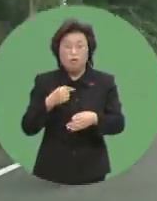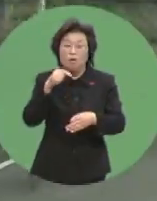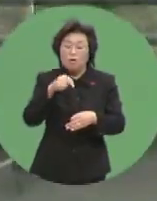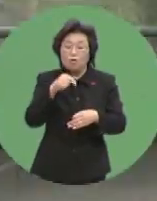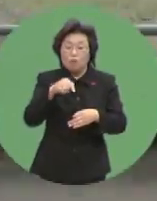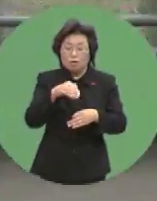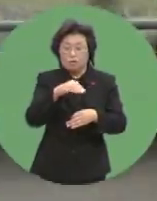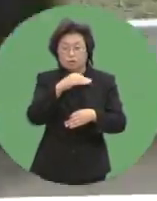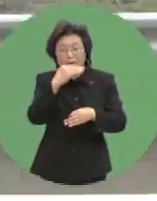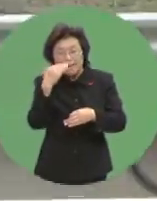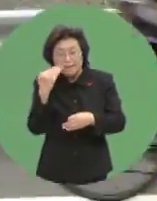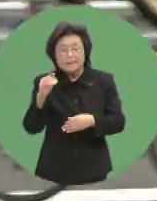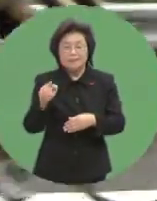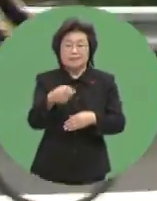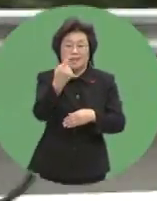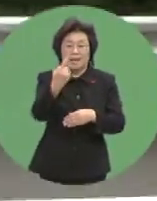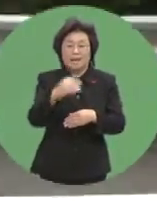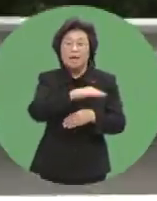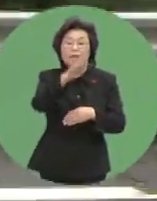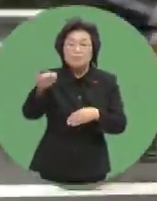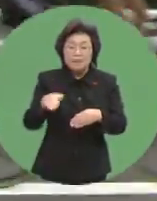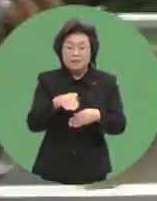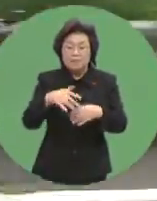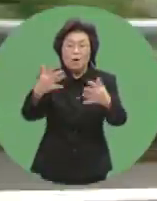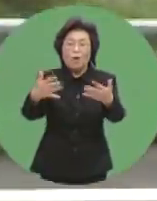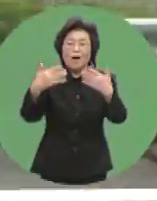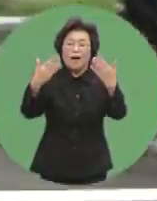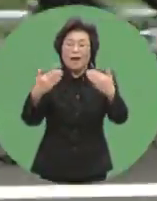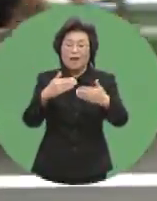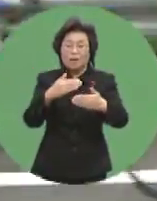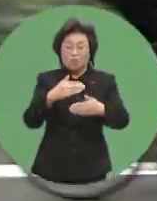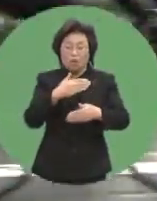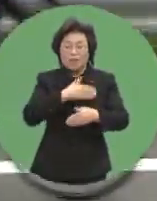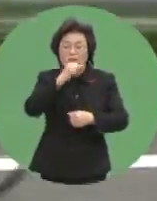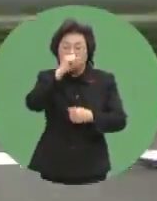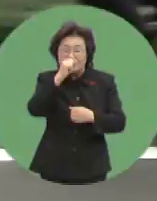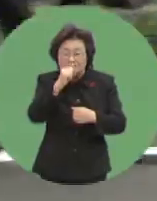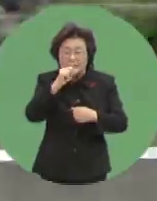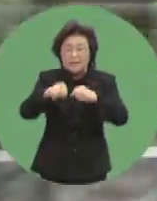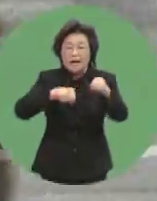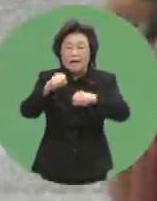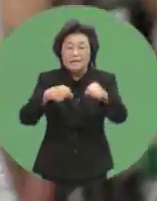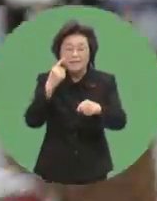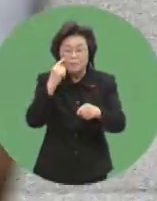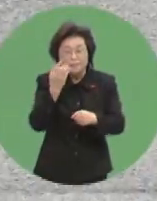南の雄大な自然、皆さんも風を切って走り抜けてみませんか。